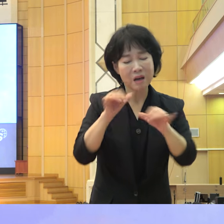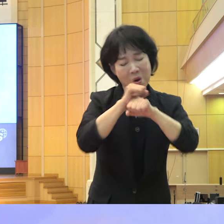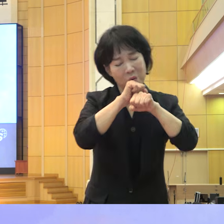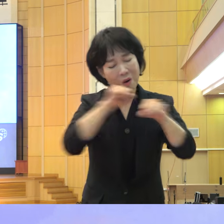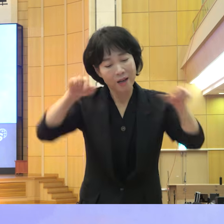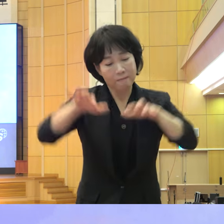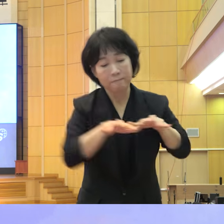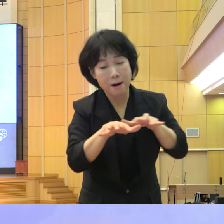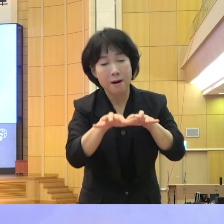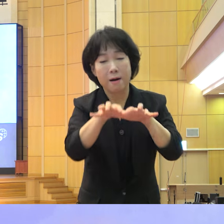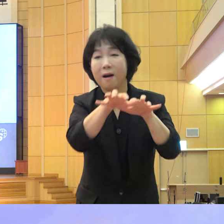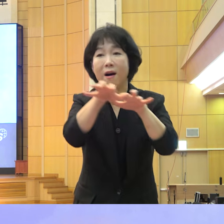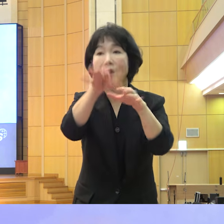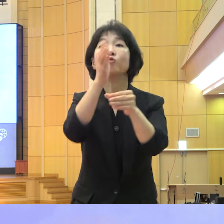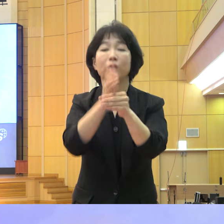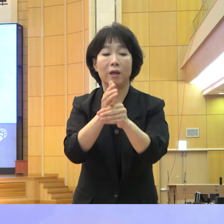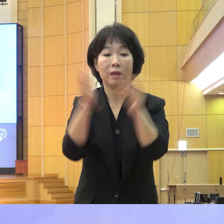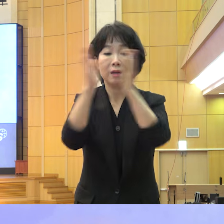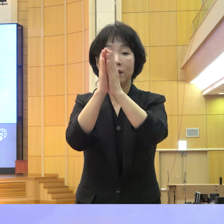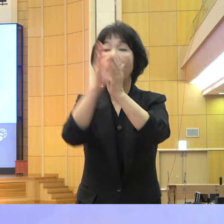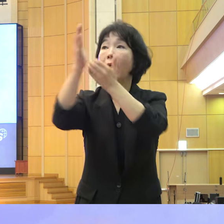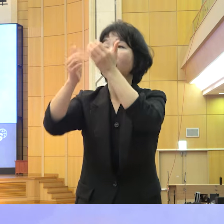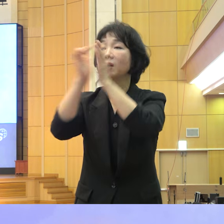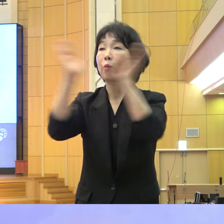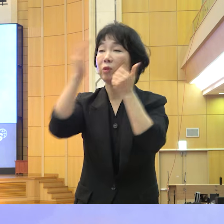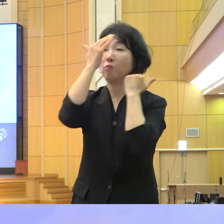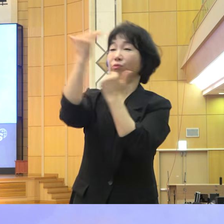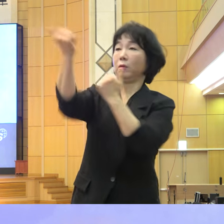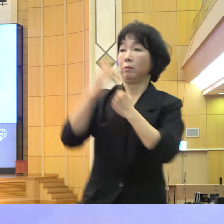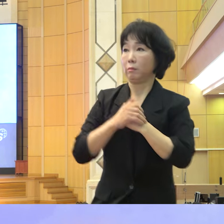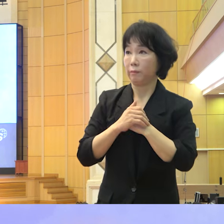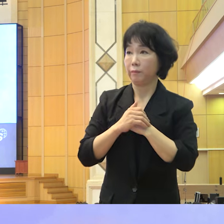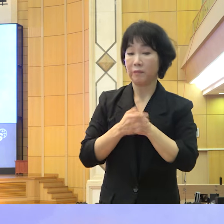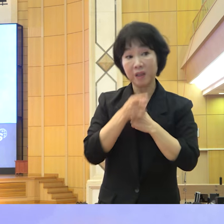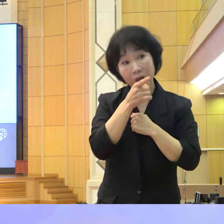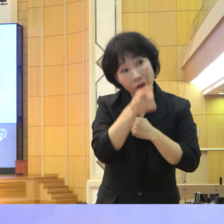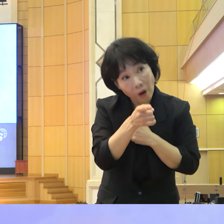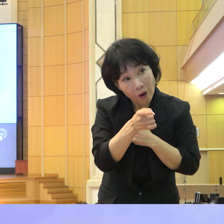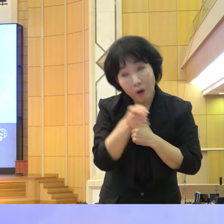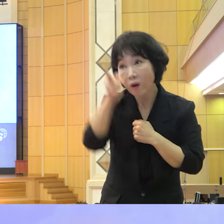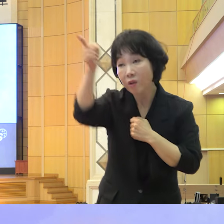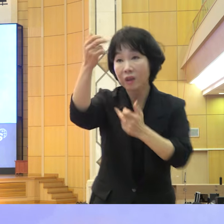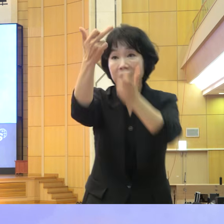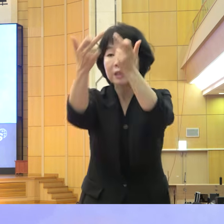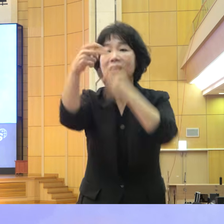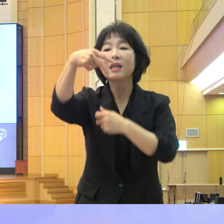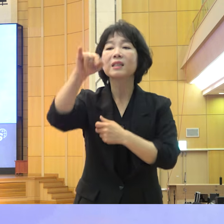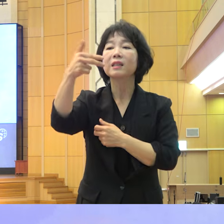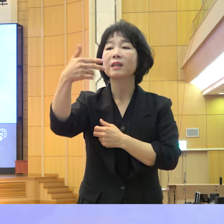모세라는 사람, 하나님이 모세야, 너는 시내 산으로 올라가라.